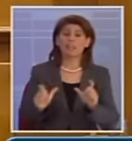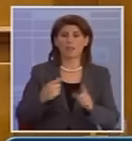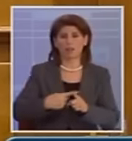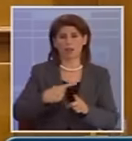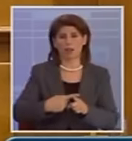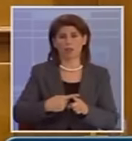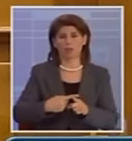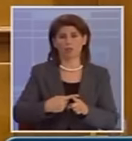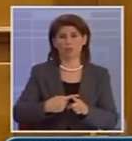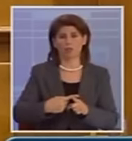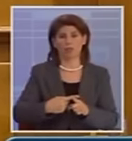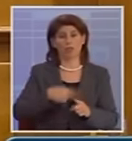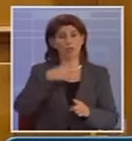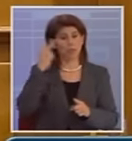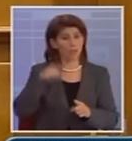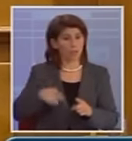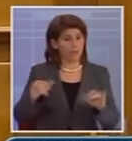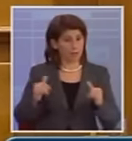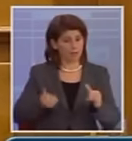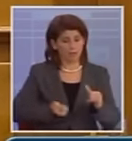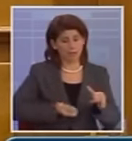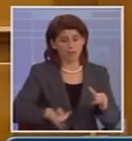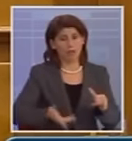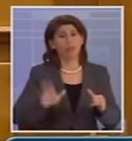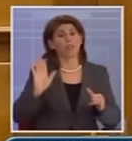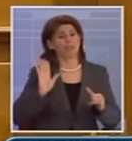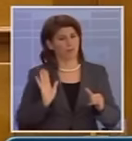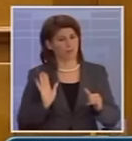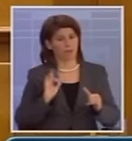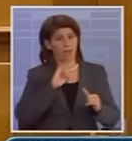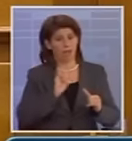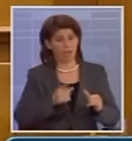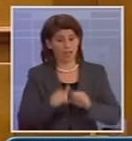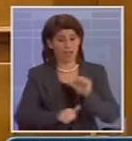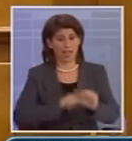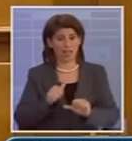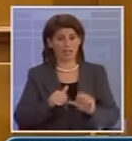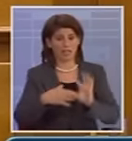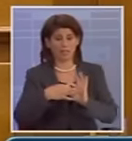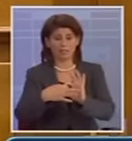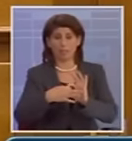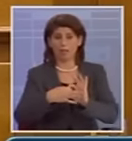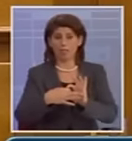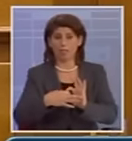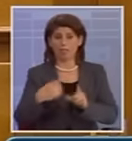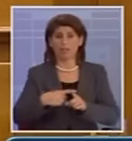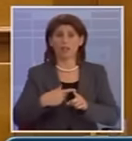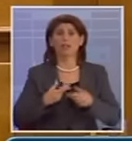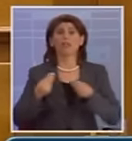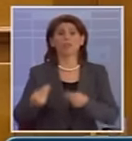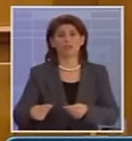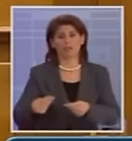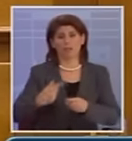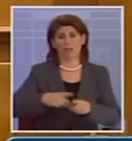μας. Δικαίωμα αυτά να τα παίξετε στα ζάρια δεν έχετε. Εντολή για να αλλάξετε τις συμμαχίες της χώρας δεν πήρατε από τον ελληνικό